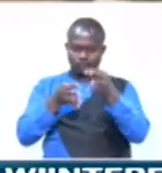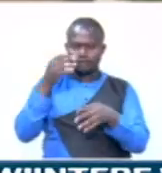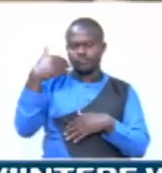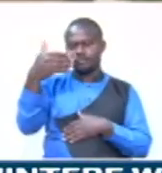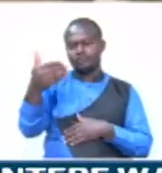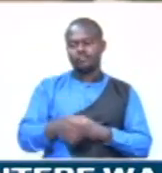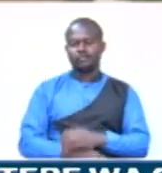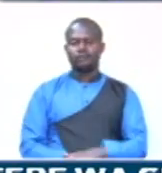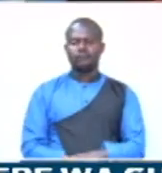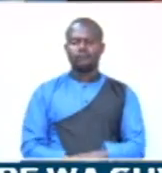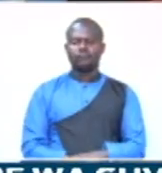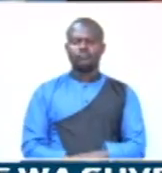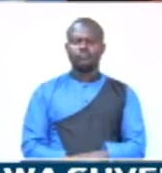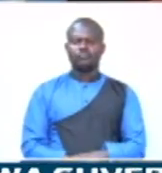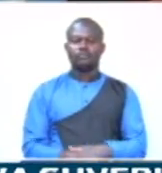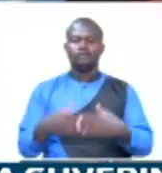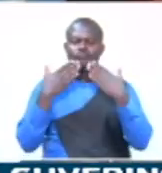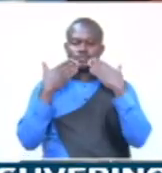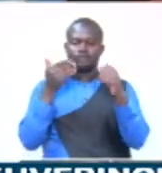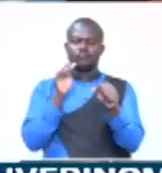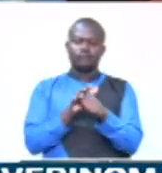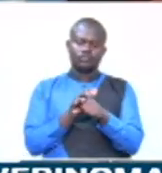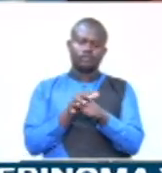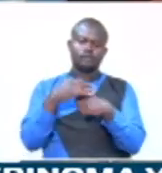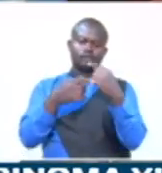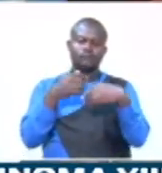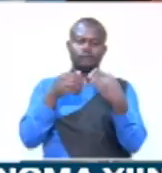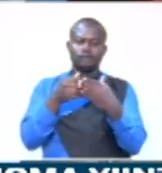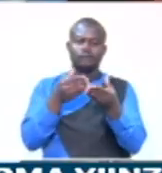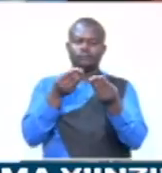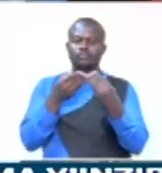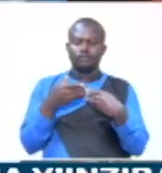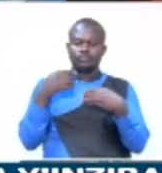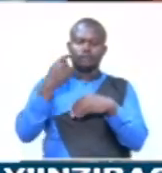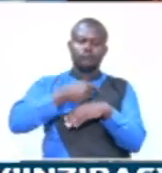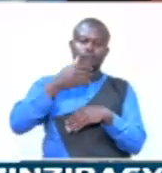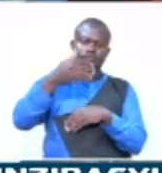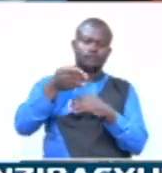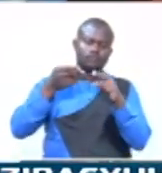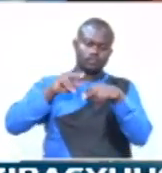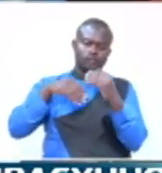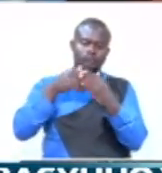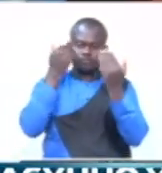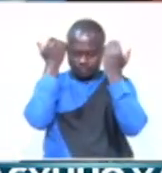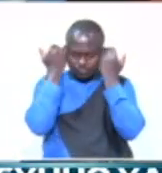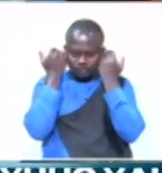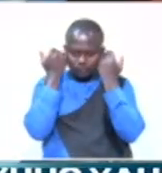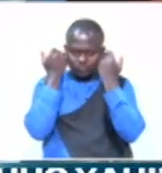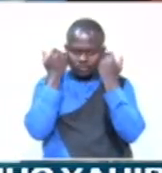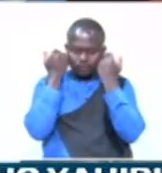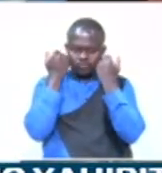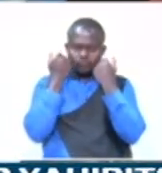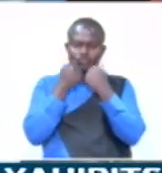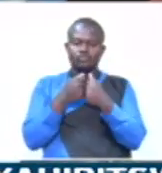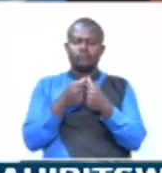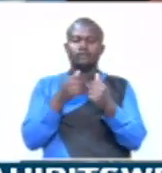wundi. Urakoze cyane Gracien, ubwo nyine uzakomeza kutugezaho umunsi ku wundi imigendekere y'urwo rubanza.